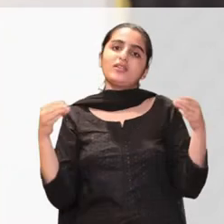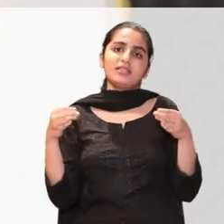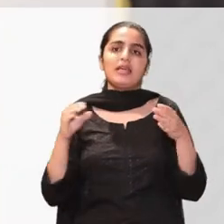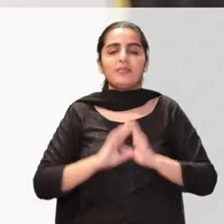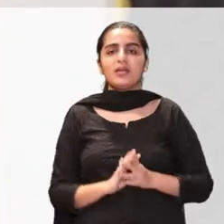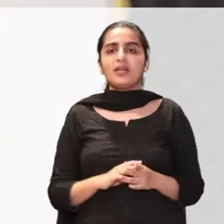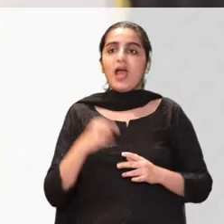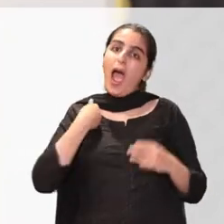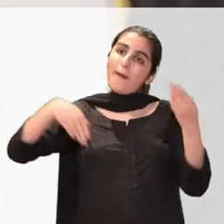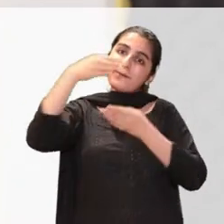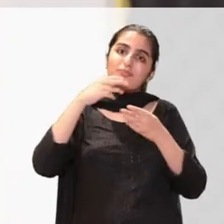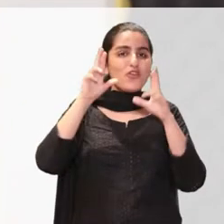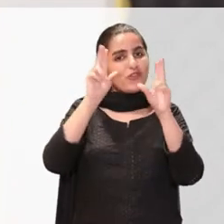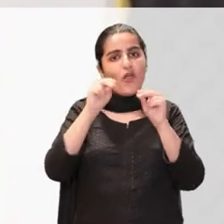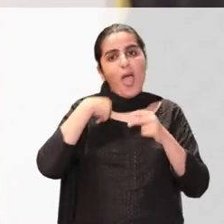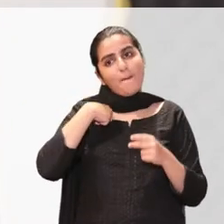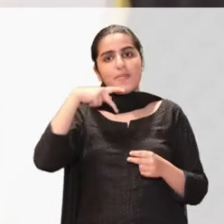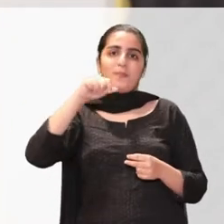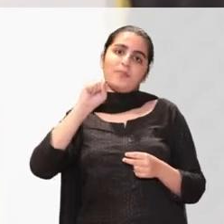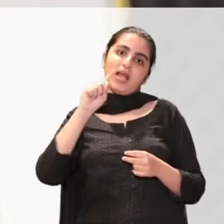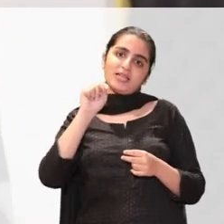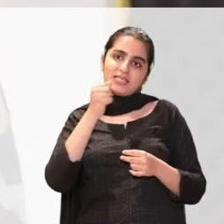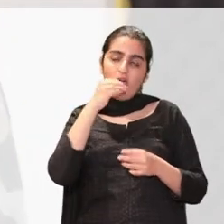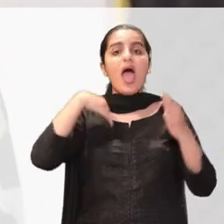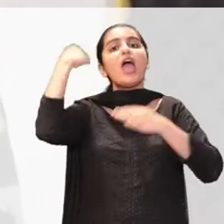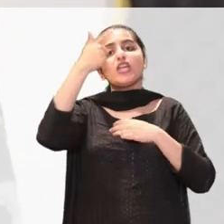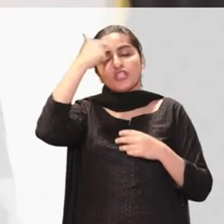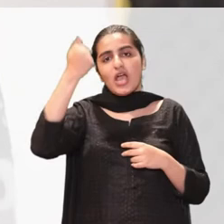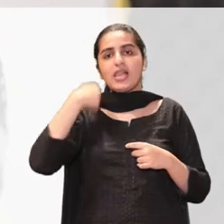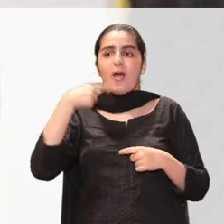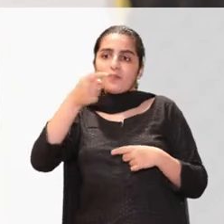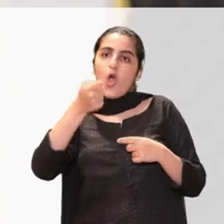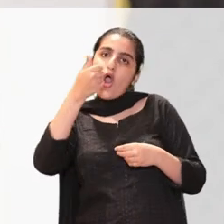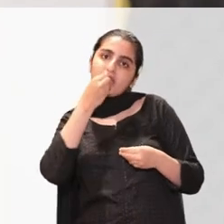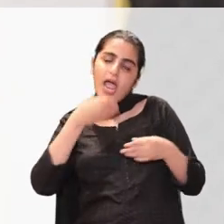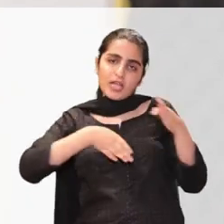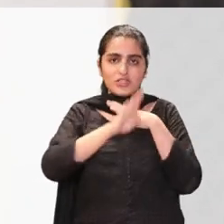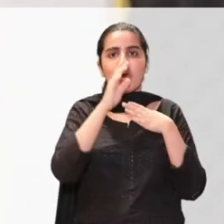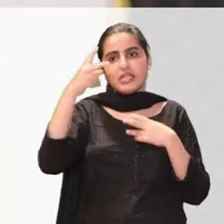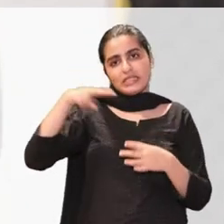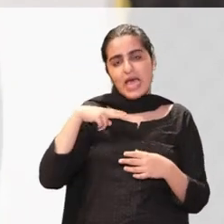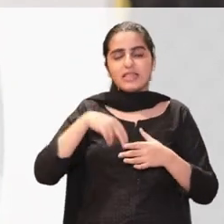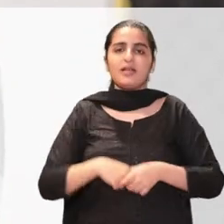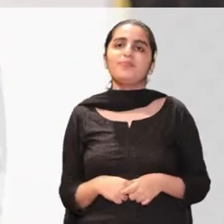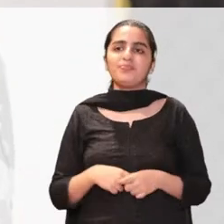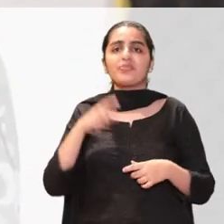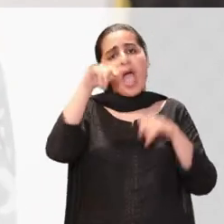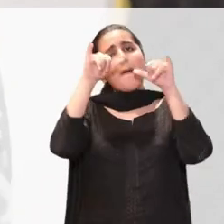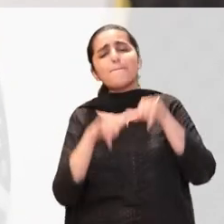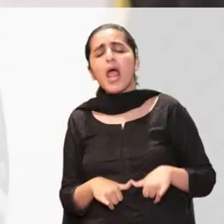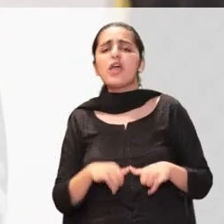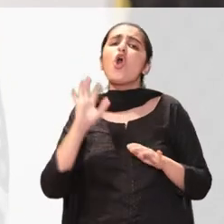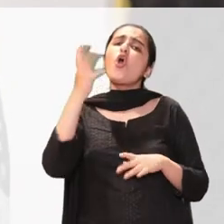कर रहे हैं नॉर्दर्न एरियाज में बहुत खूबसूरत लग सकते तो अब स्कूल चले